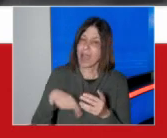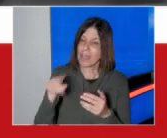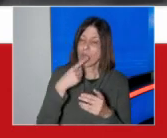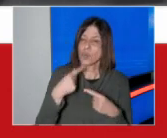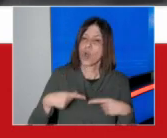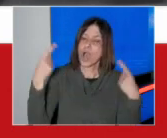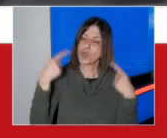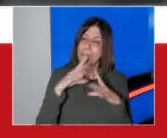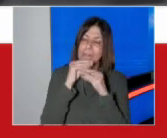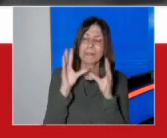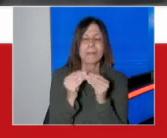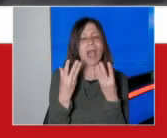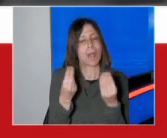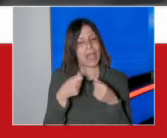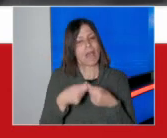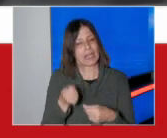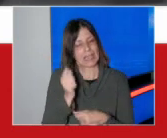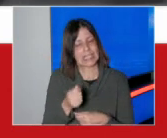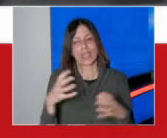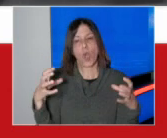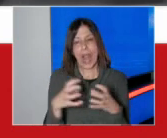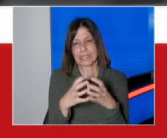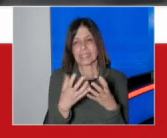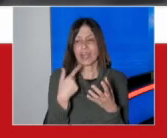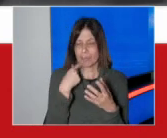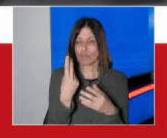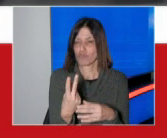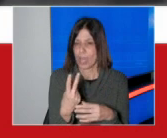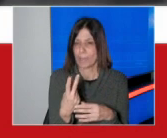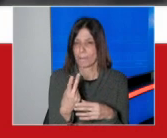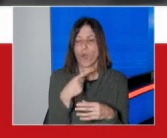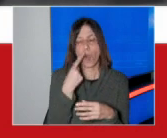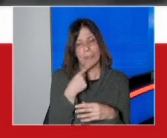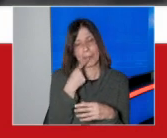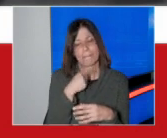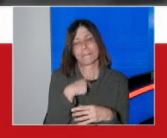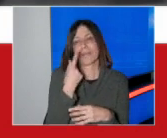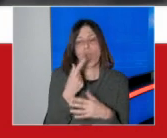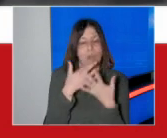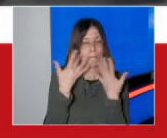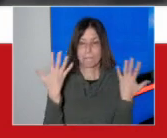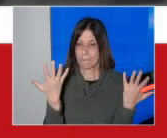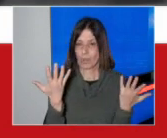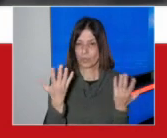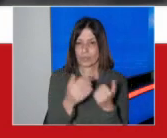כאמור משוחחים עם הרבה חברי כנסת בקואליציה, מנינו שניים מהם לפחות שאומרים בקול ברור